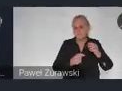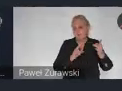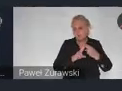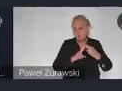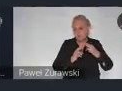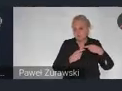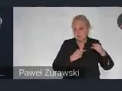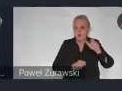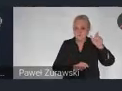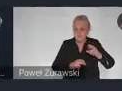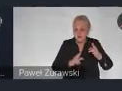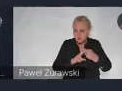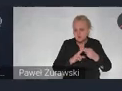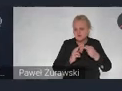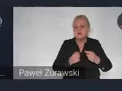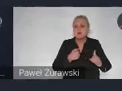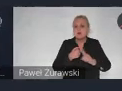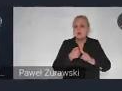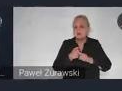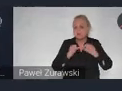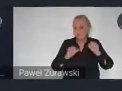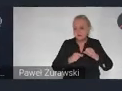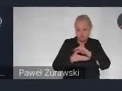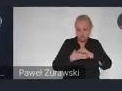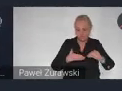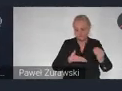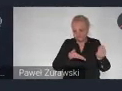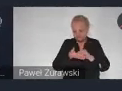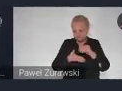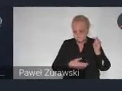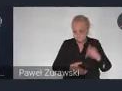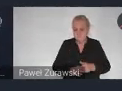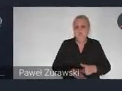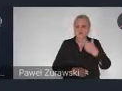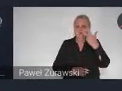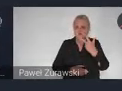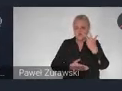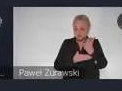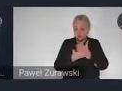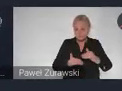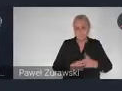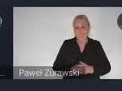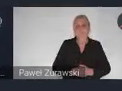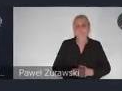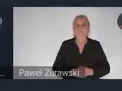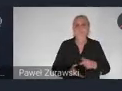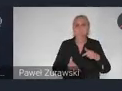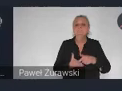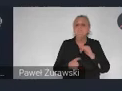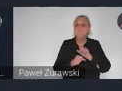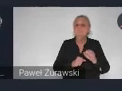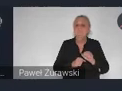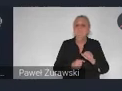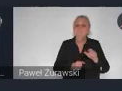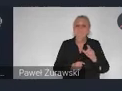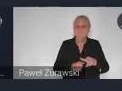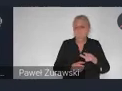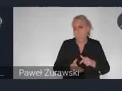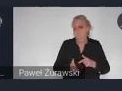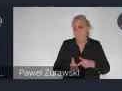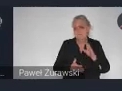osoby do kontaktu i numer rachunku bankowego trzecia część stanowi niejako